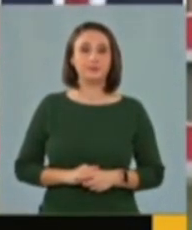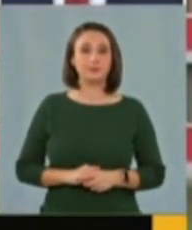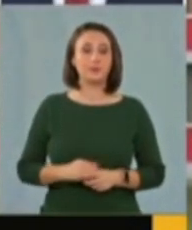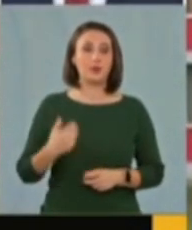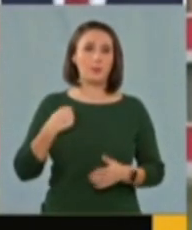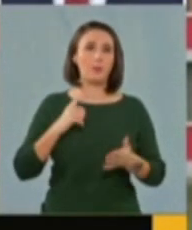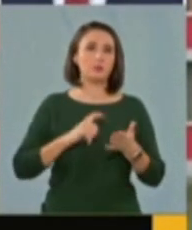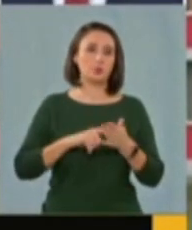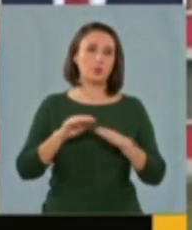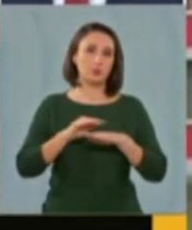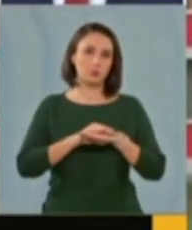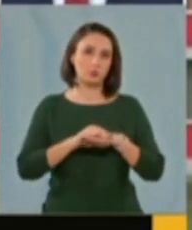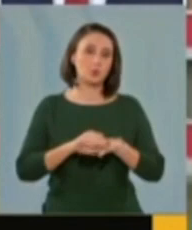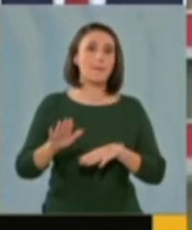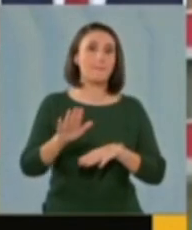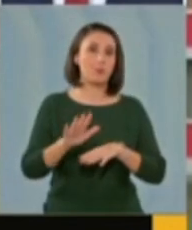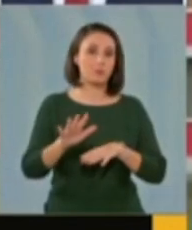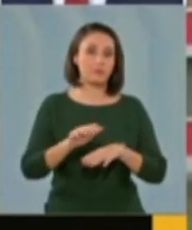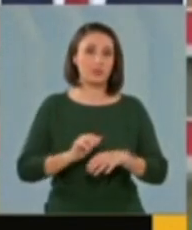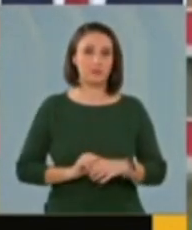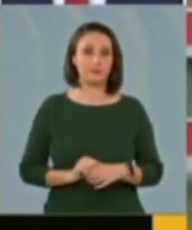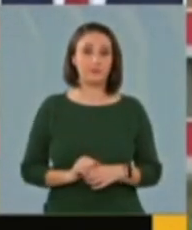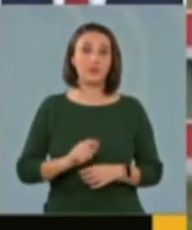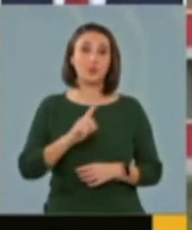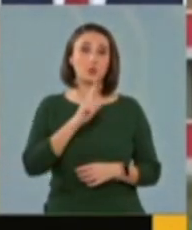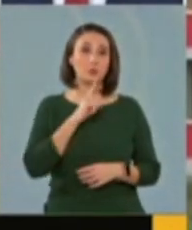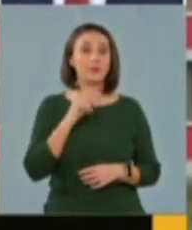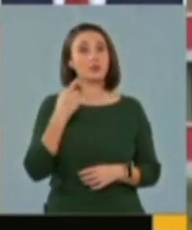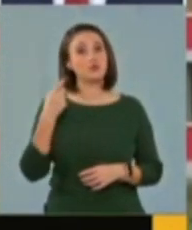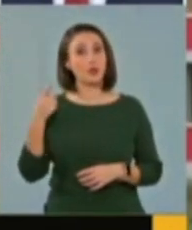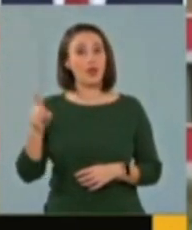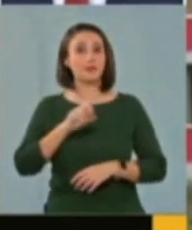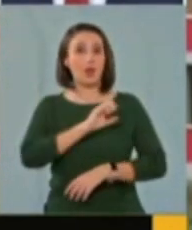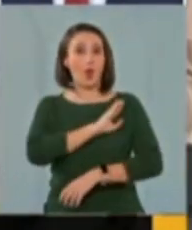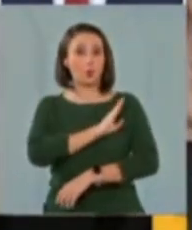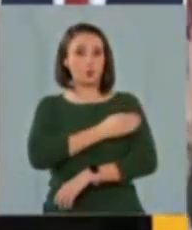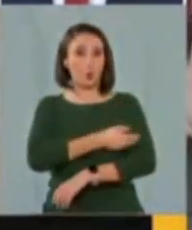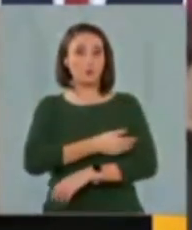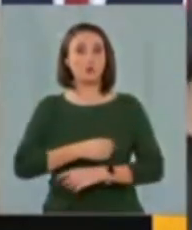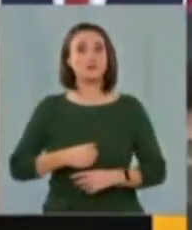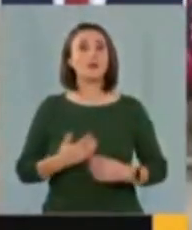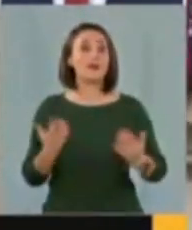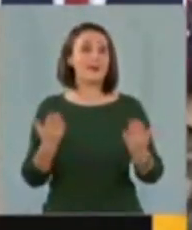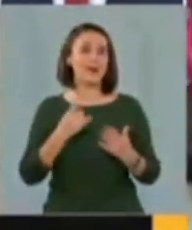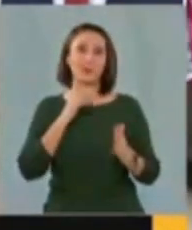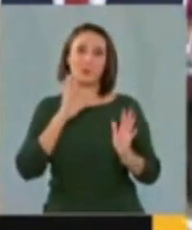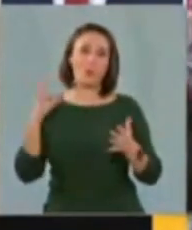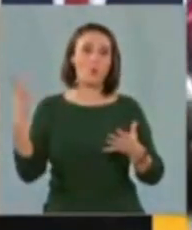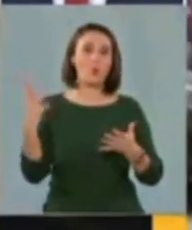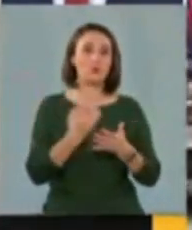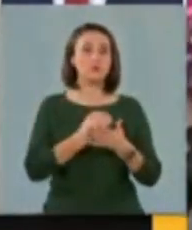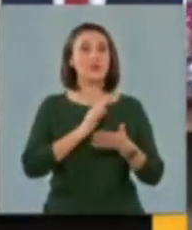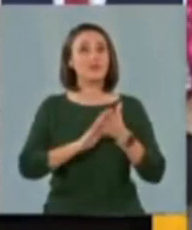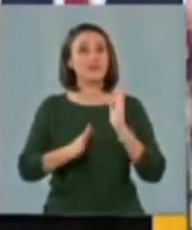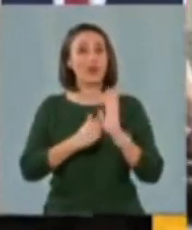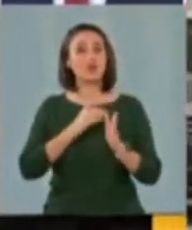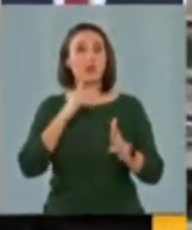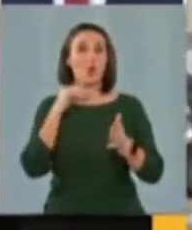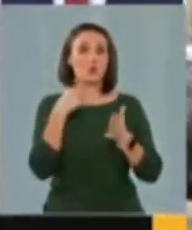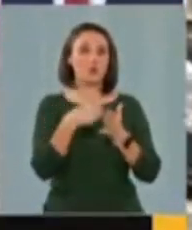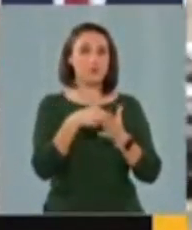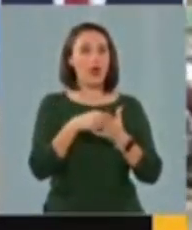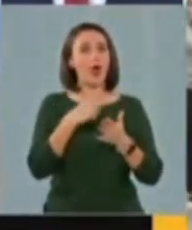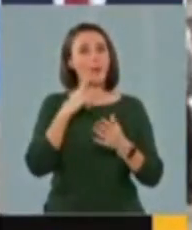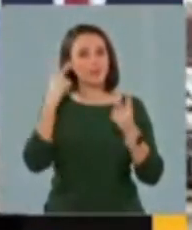Mi-am cerut public scuze în numele celorlalte autorități care nu au reușit să finalizeze achiziția.